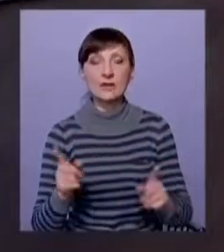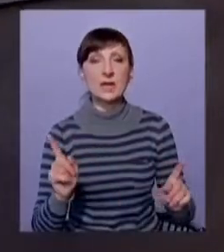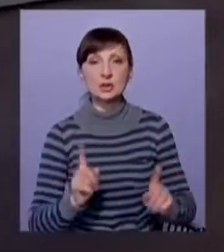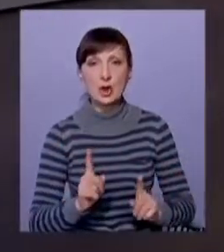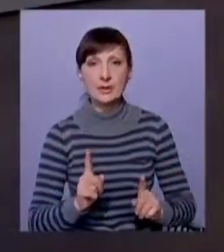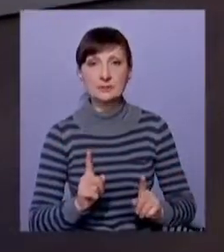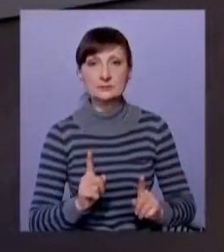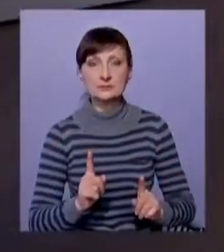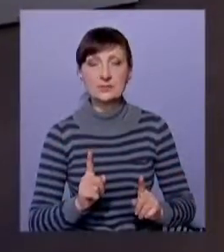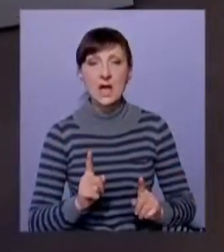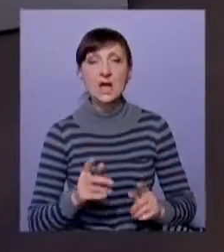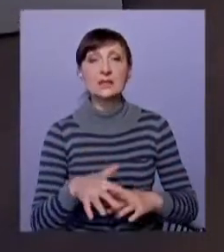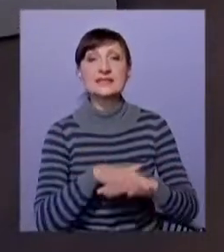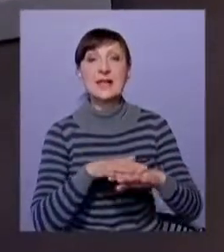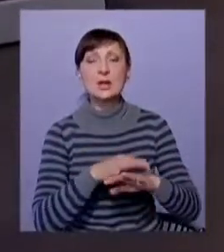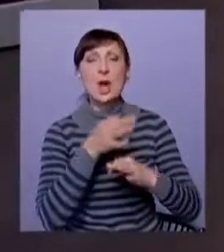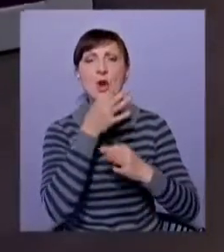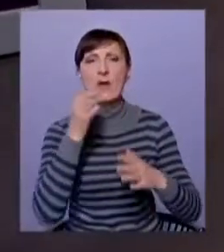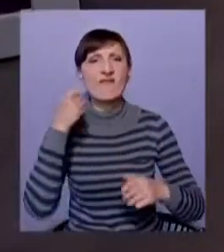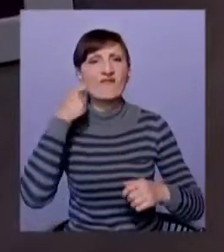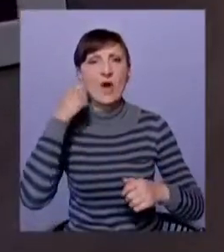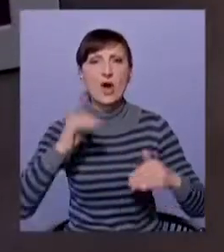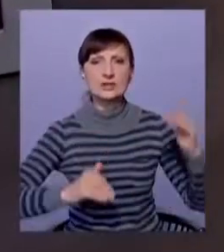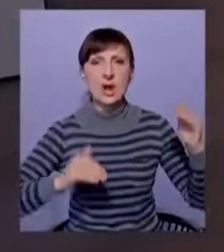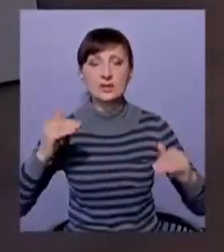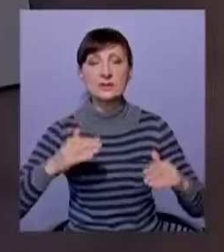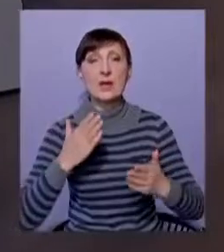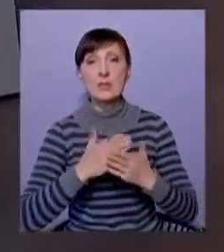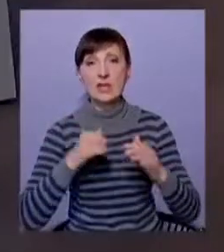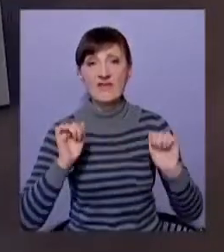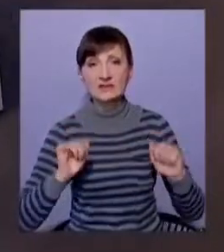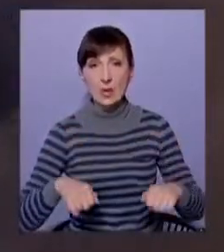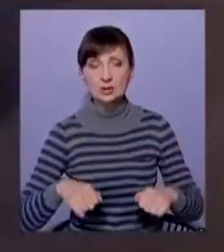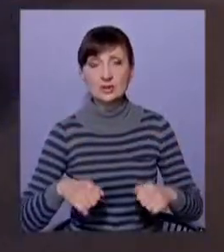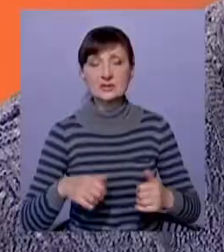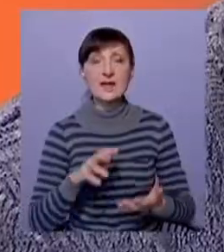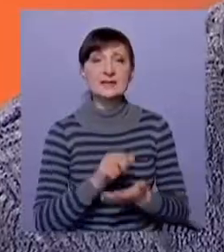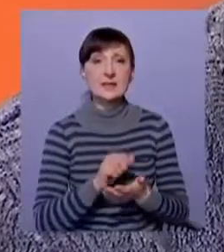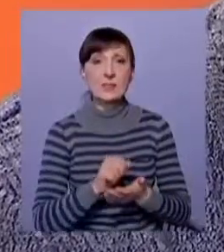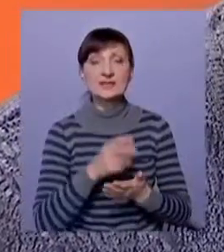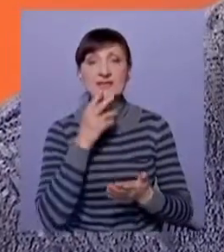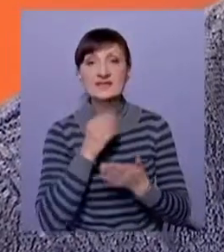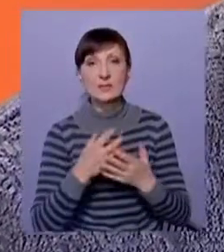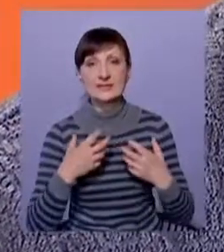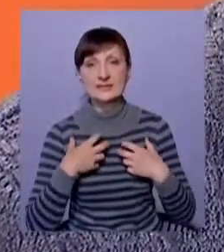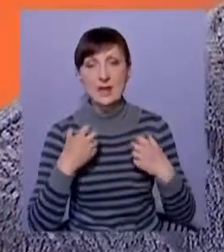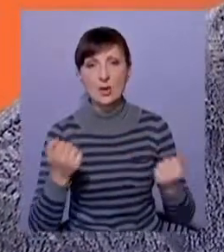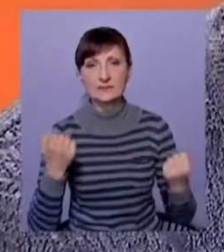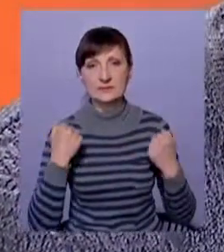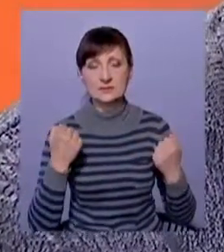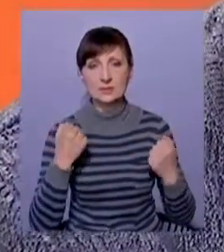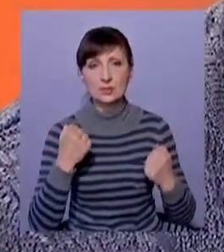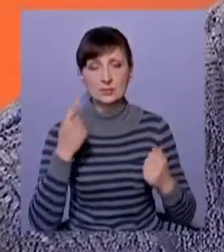чтобы население любых возрастов имело возможности заниматься своим здоровьем